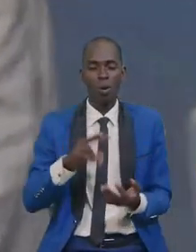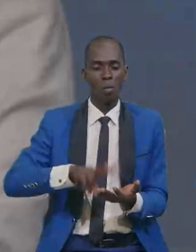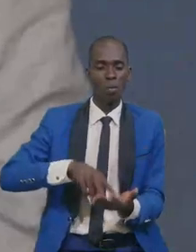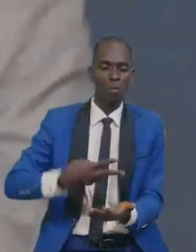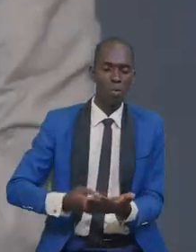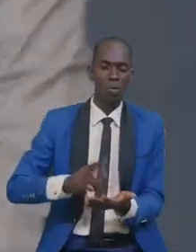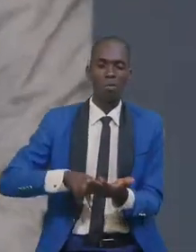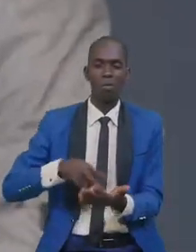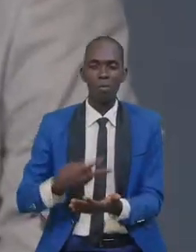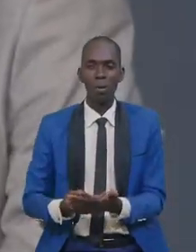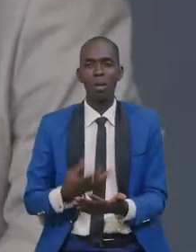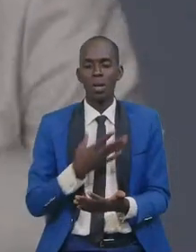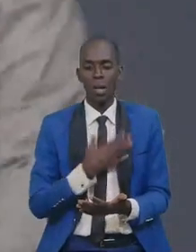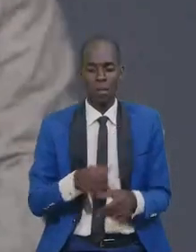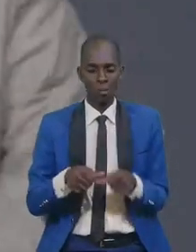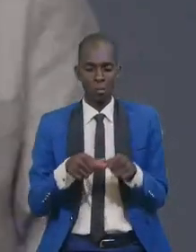Le joug de la chute.